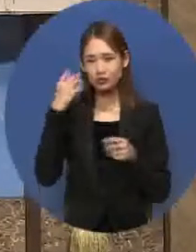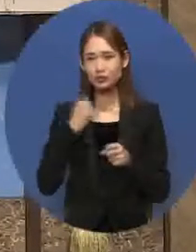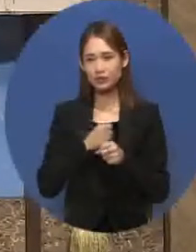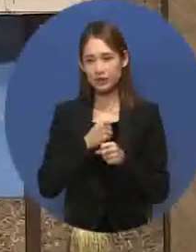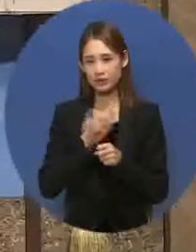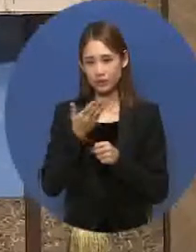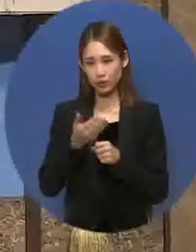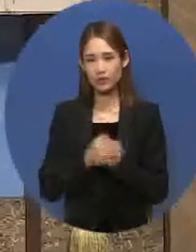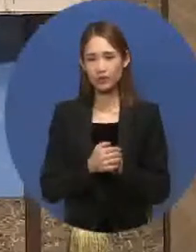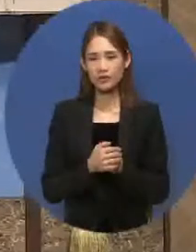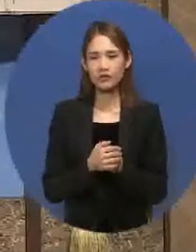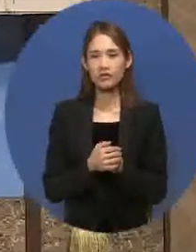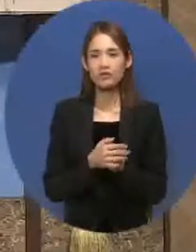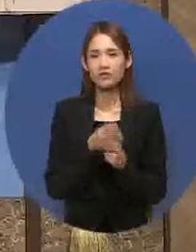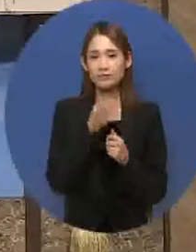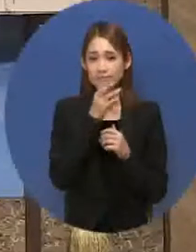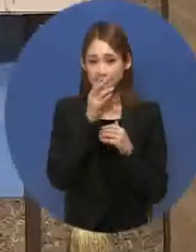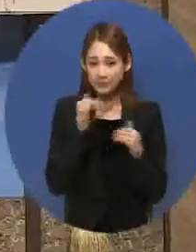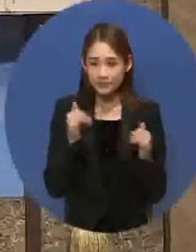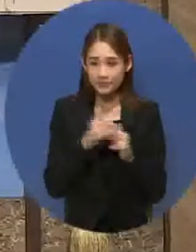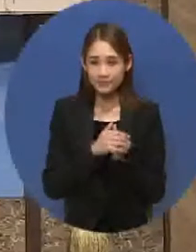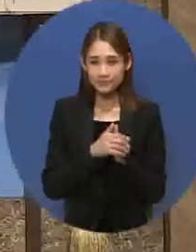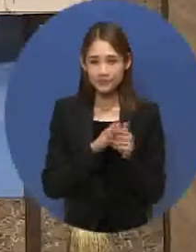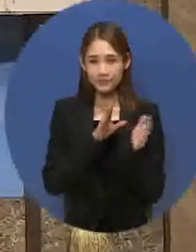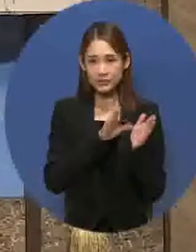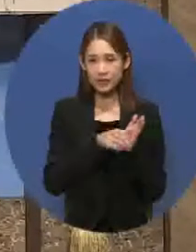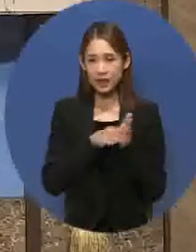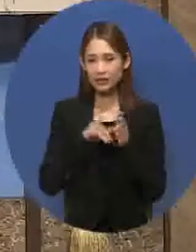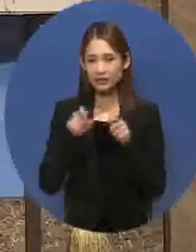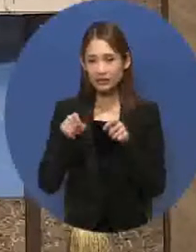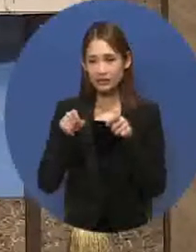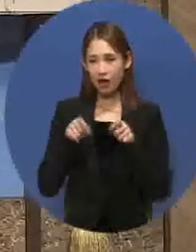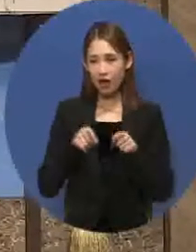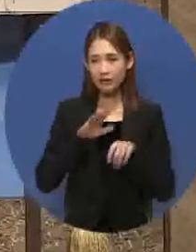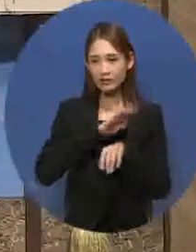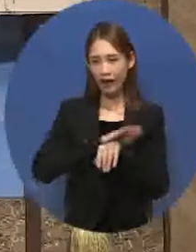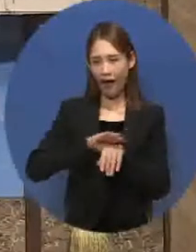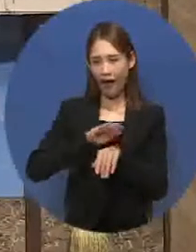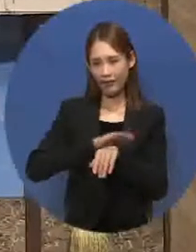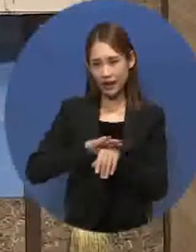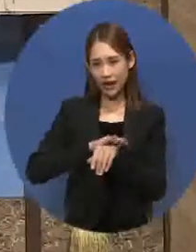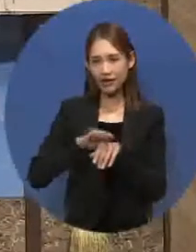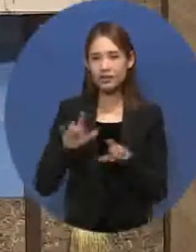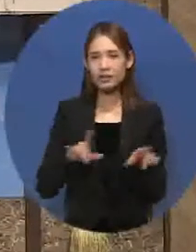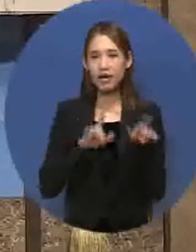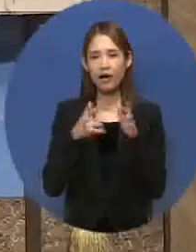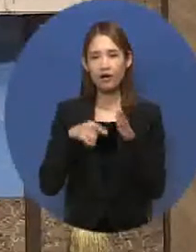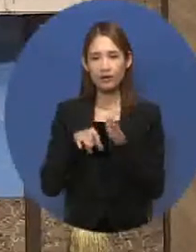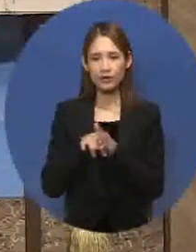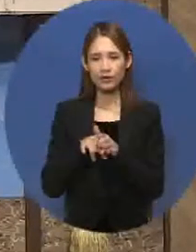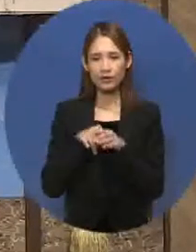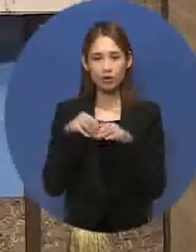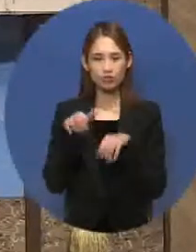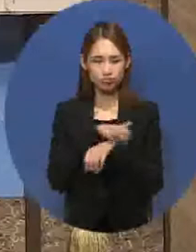네. 노인들이 시대에 적응할 수 있어서 살아가는 데 불편함이